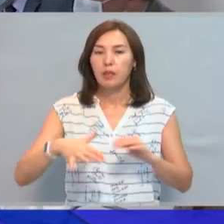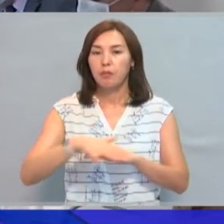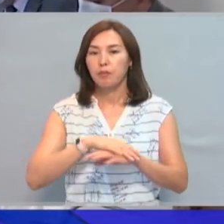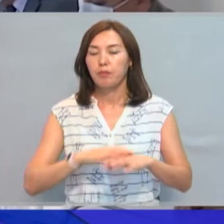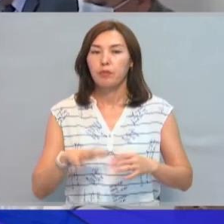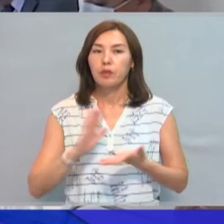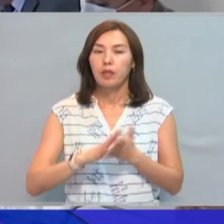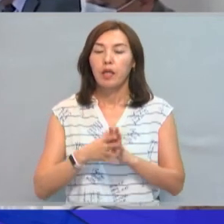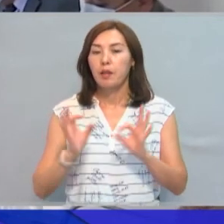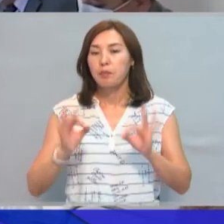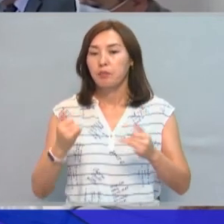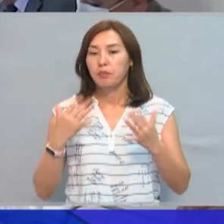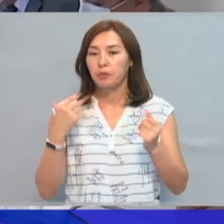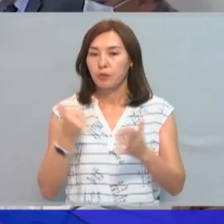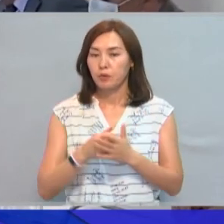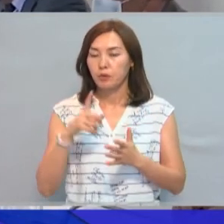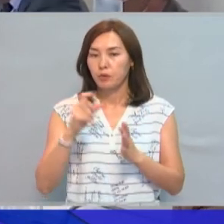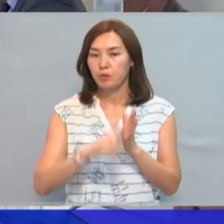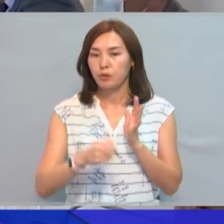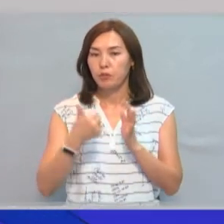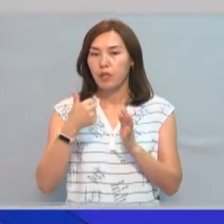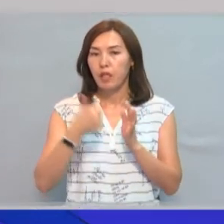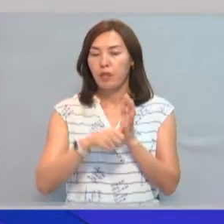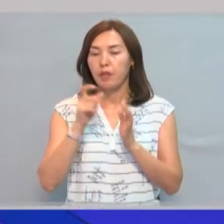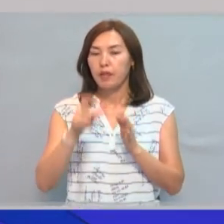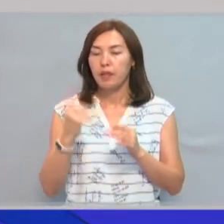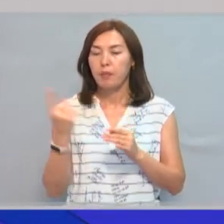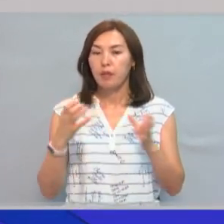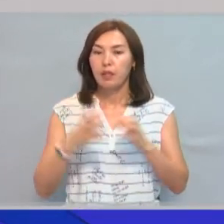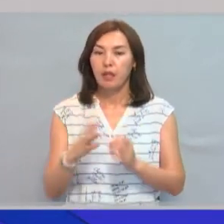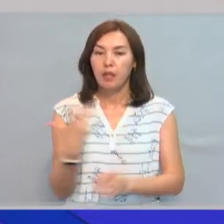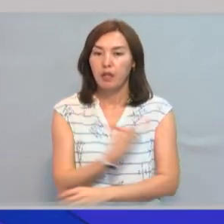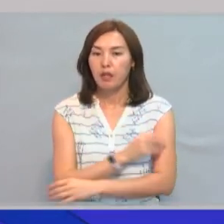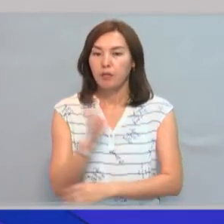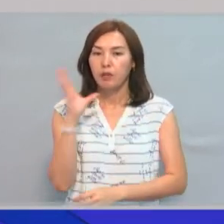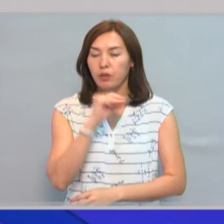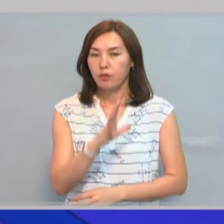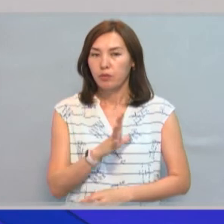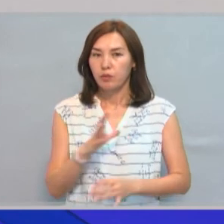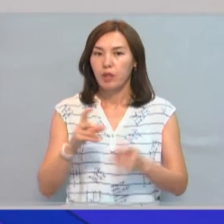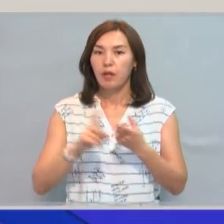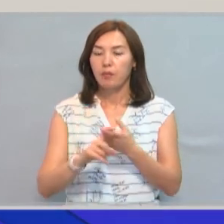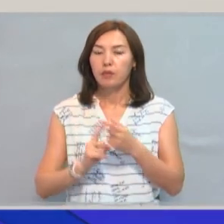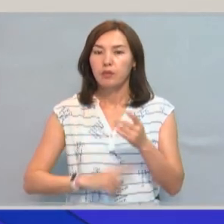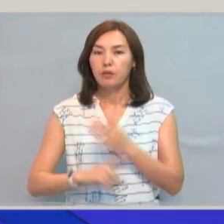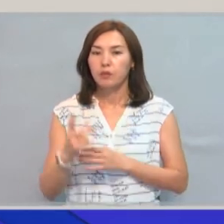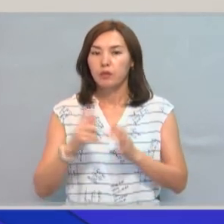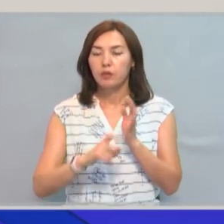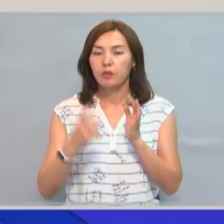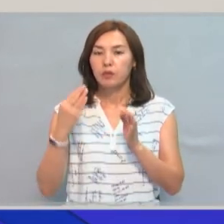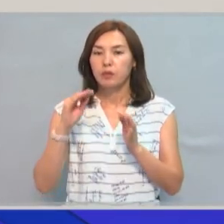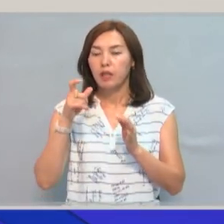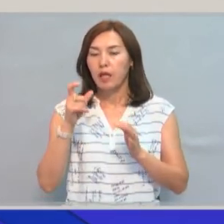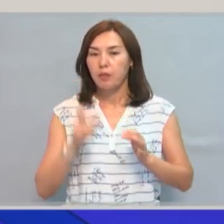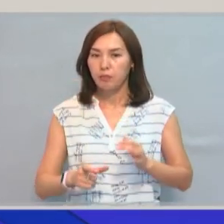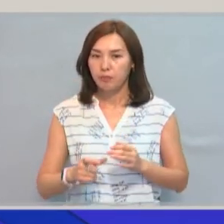Жағдай тұрақты бүгінгі дейін 176 мүнген аса адам бірінші компонентпен вакцина ғабылдар. Пандемия басталғалы 700 мүнген